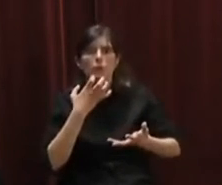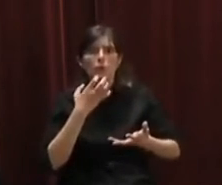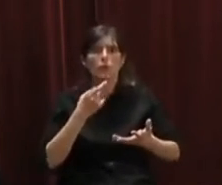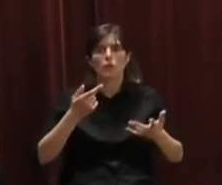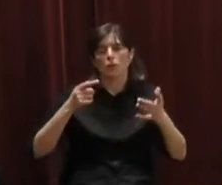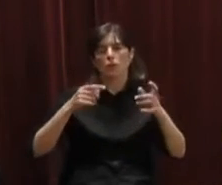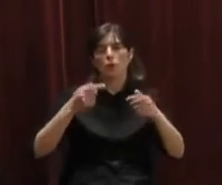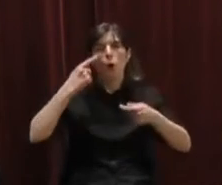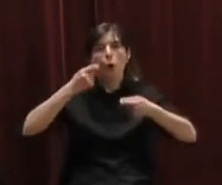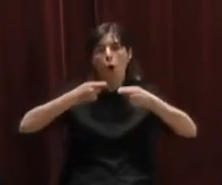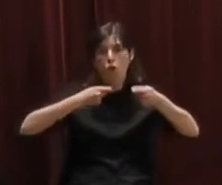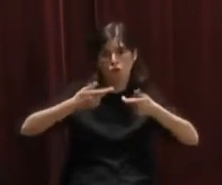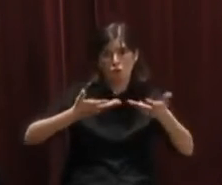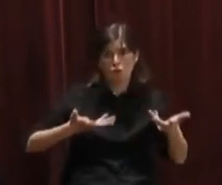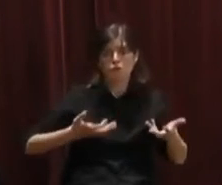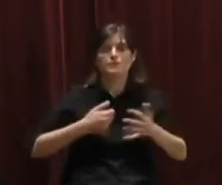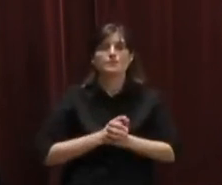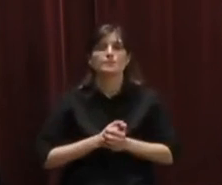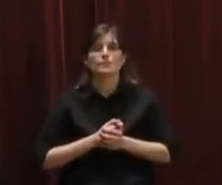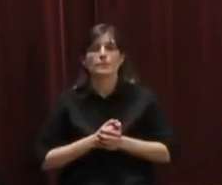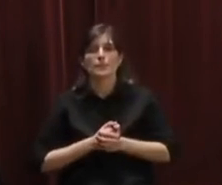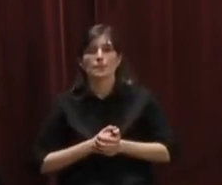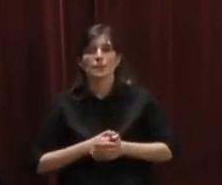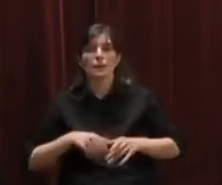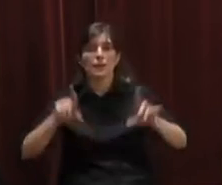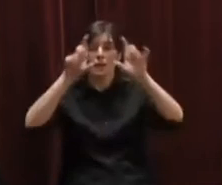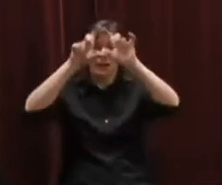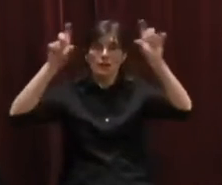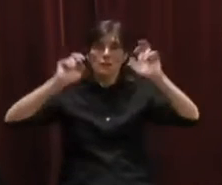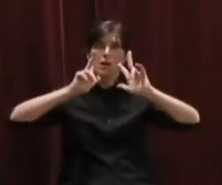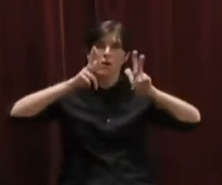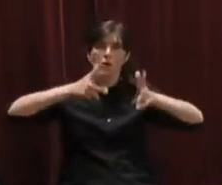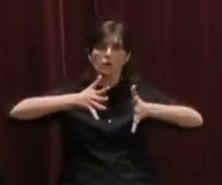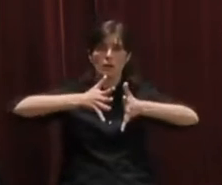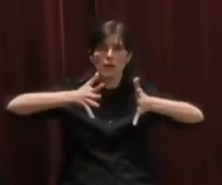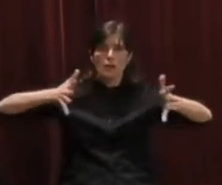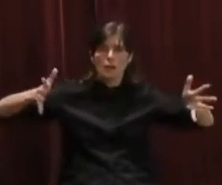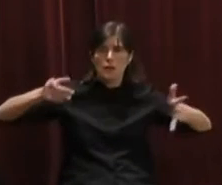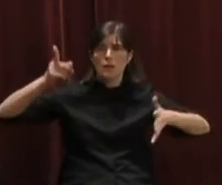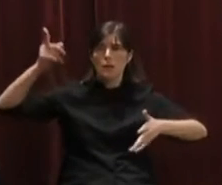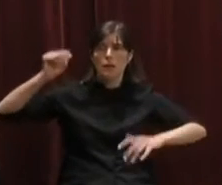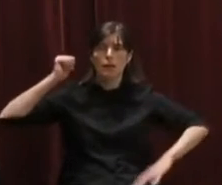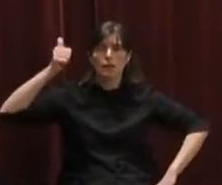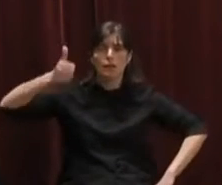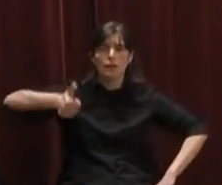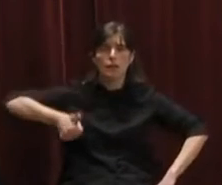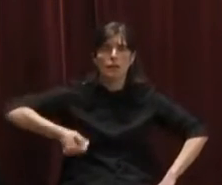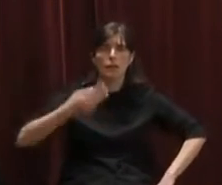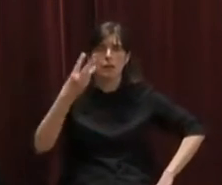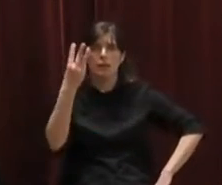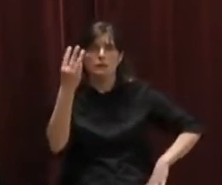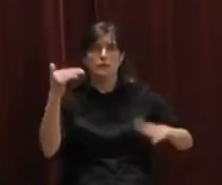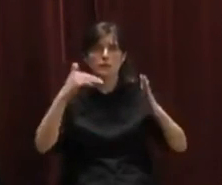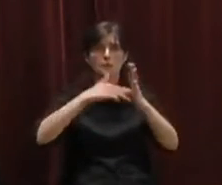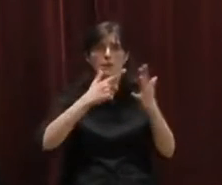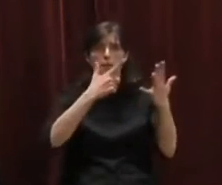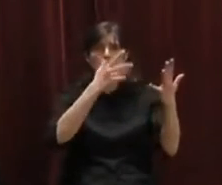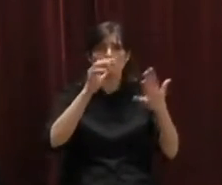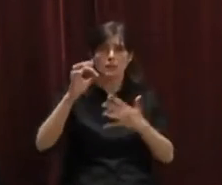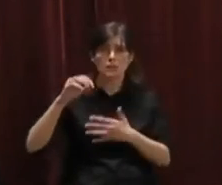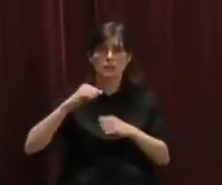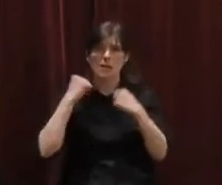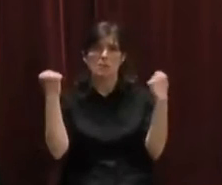grans hotelers a la llista Forbes, el senyor Miguel Fluxà, que té una fortuna de 3.700 milions d'euros. Aquesta fortuna descansa sobre